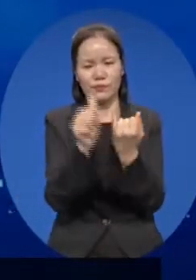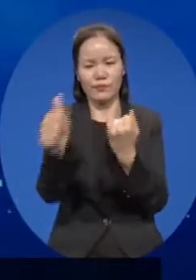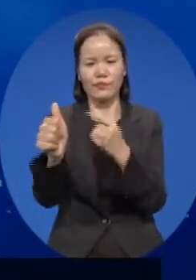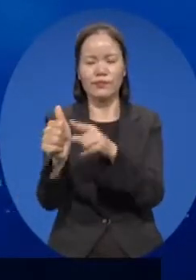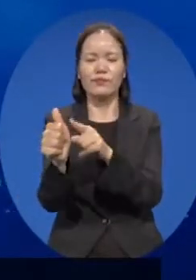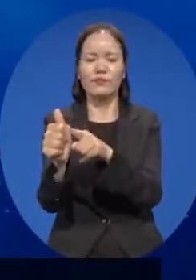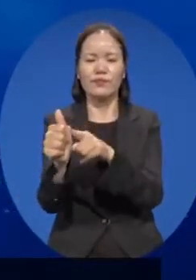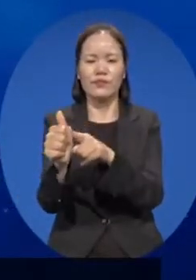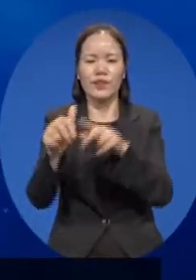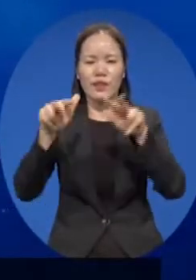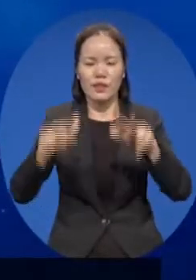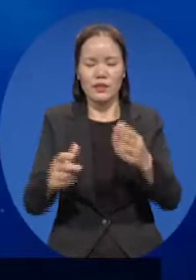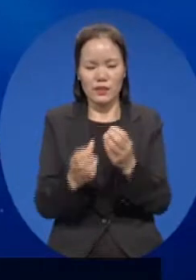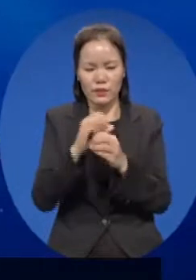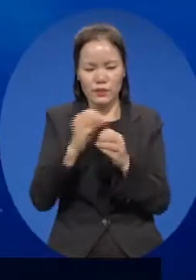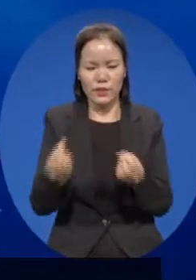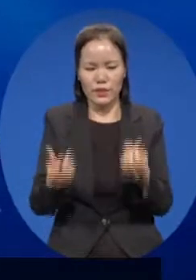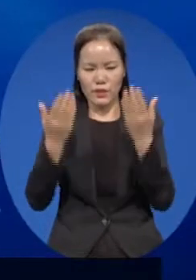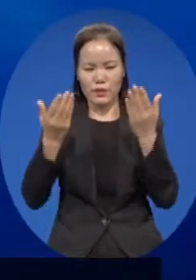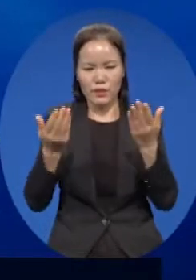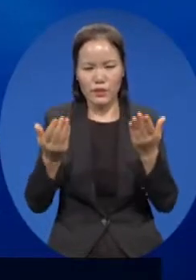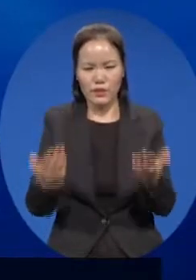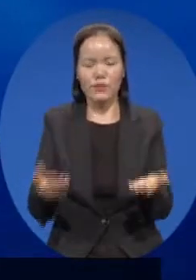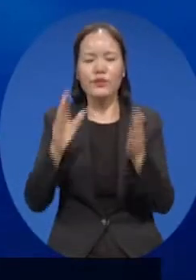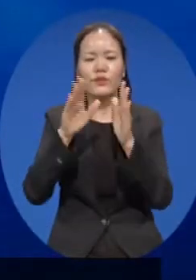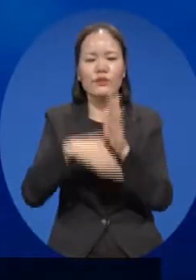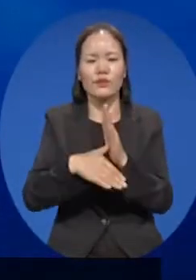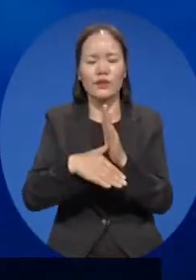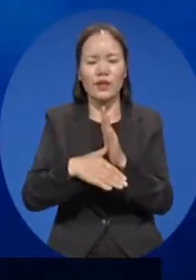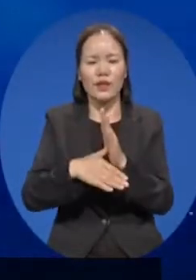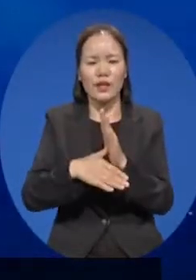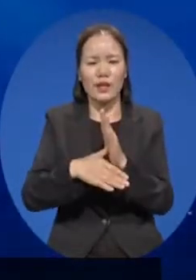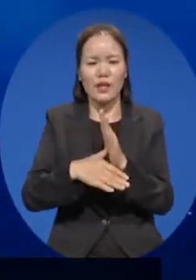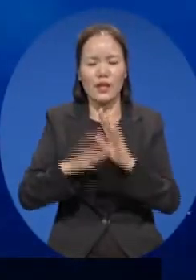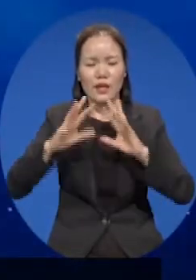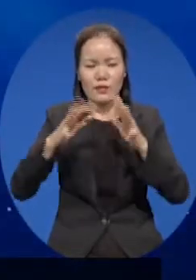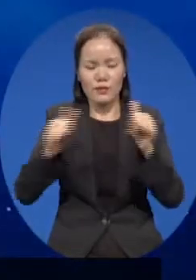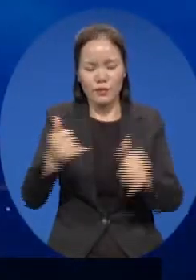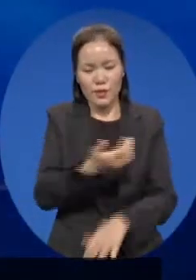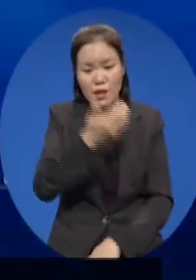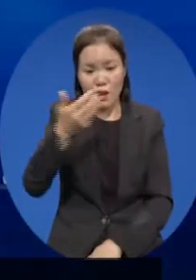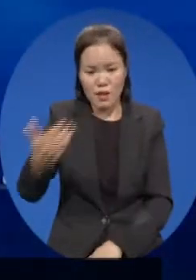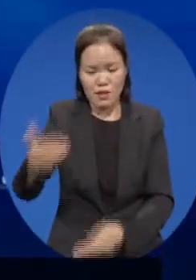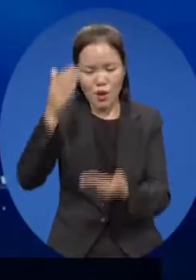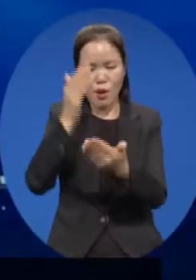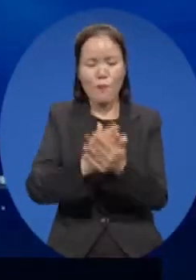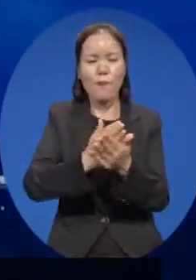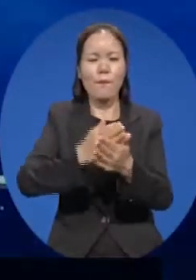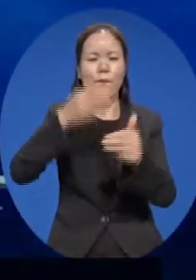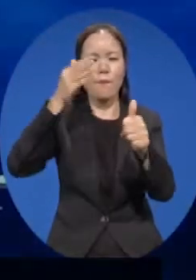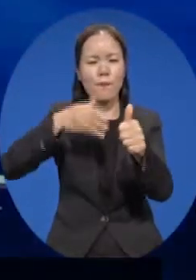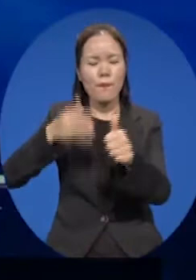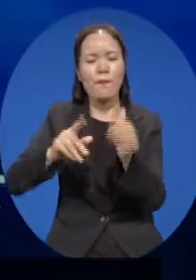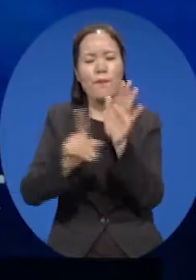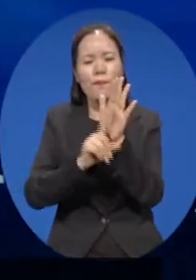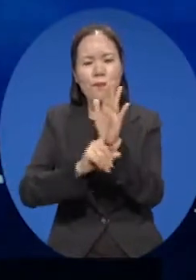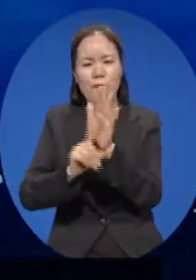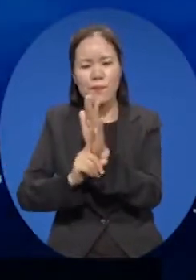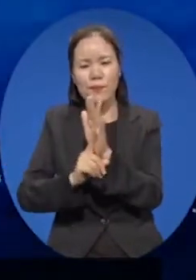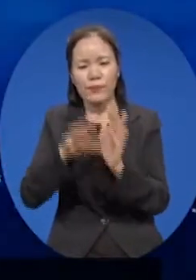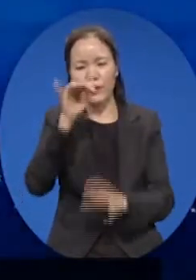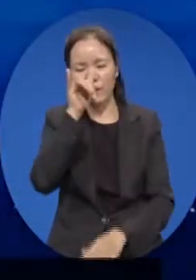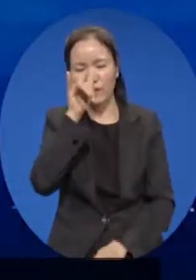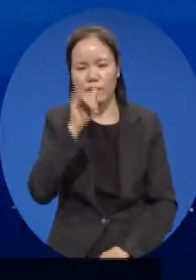남편이 지금 추석 연휴 때 사실은 당국에서는 국민들의 이동까지 좀 해 하시지 마시라고 그렇게 좀 여러 가지